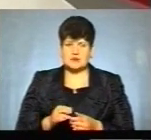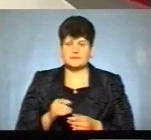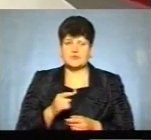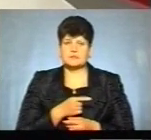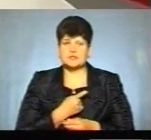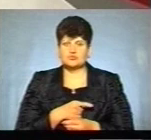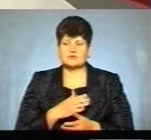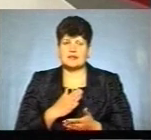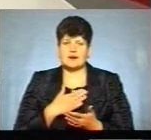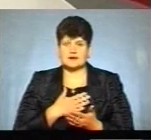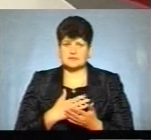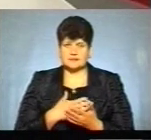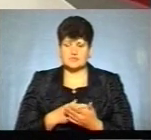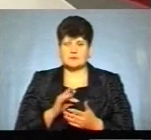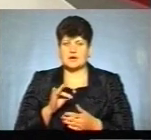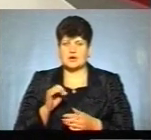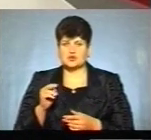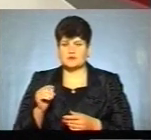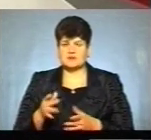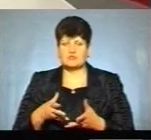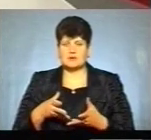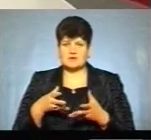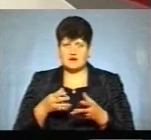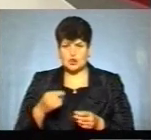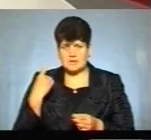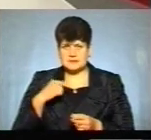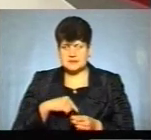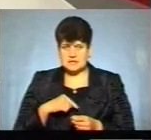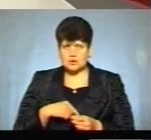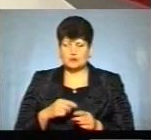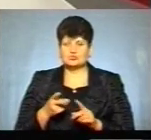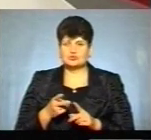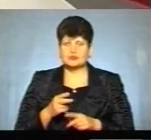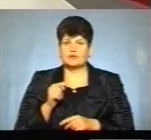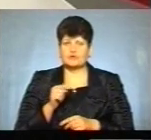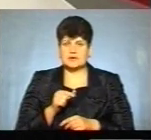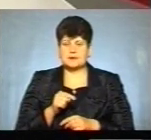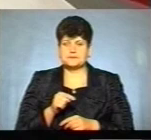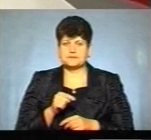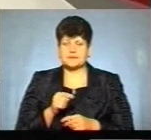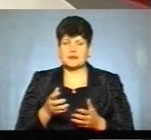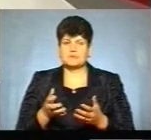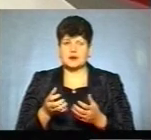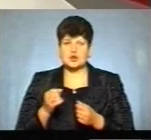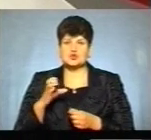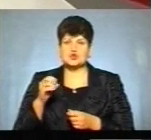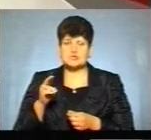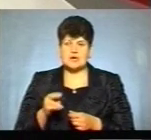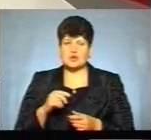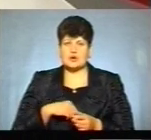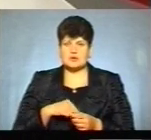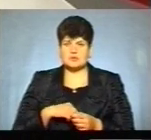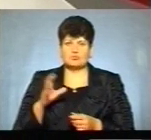є психоактивними речовинами, вони впливають на психіку. По-друге, вони набирають такого соціального характеру, бо